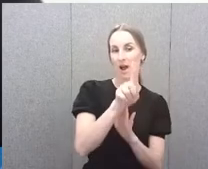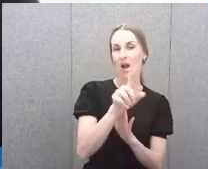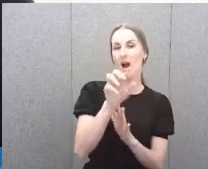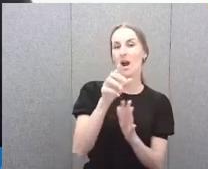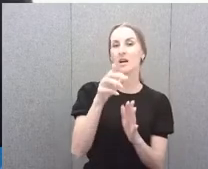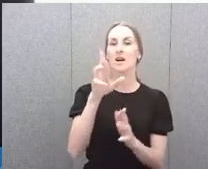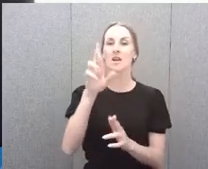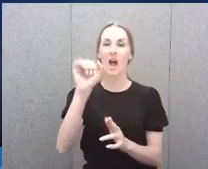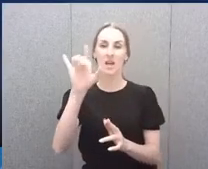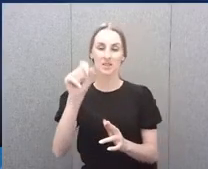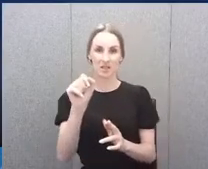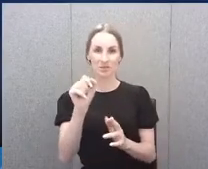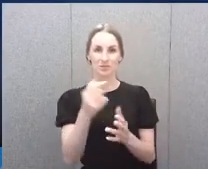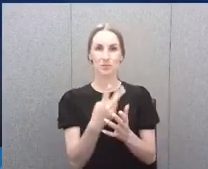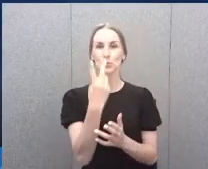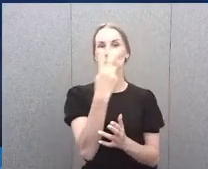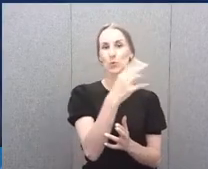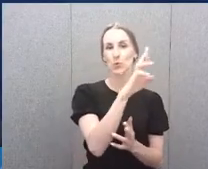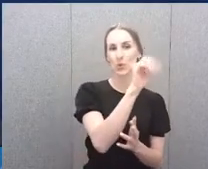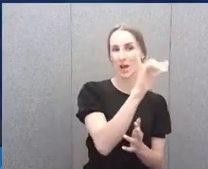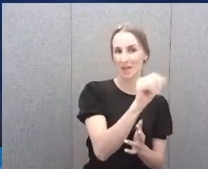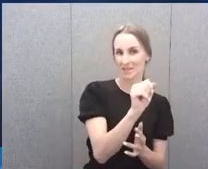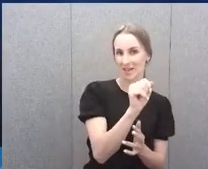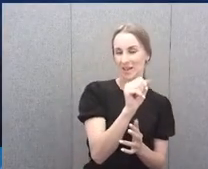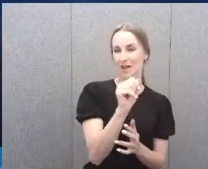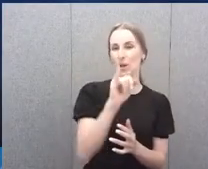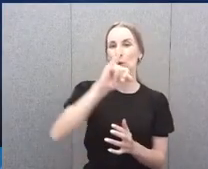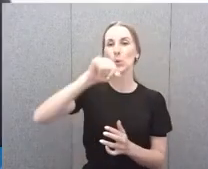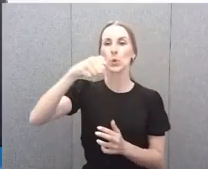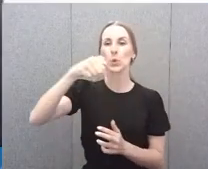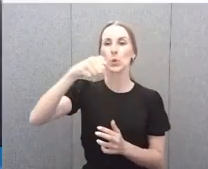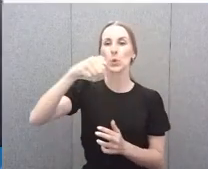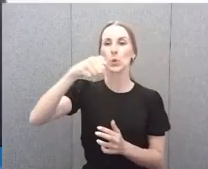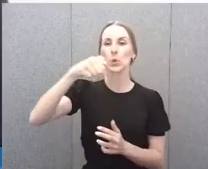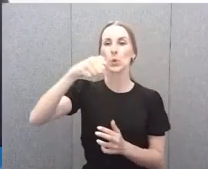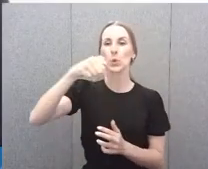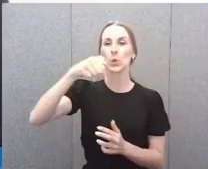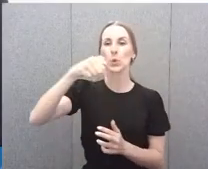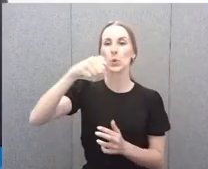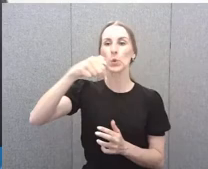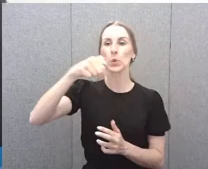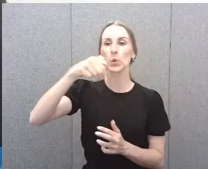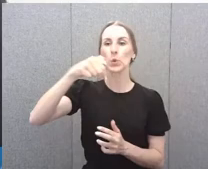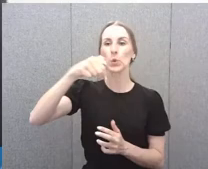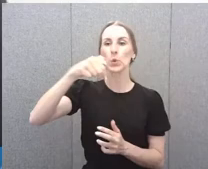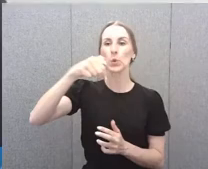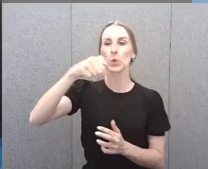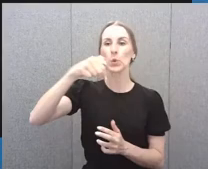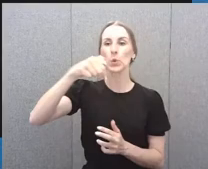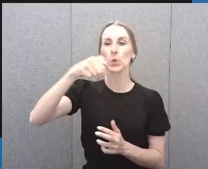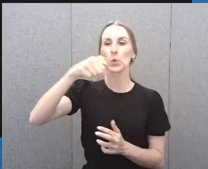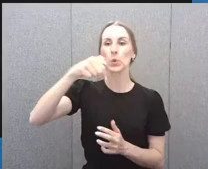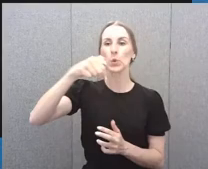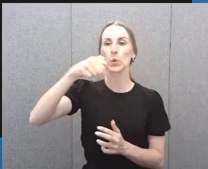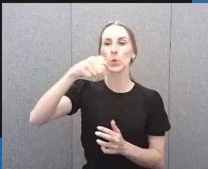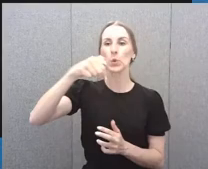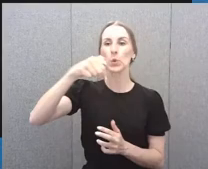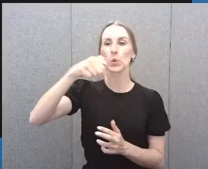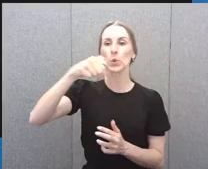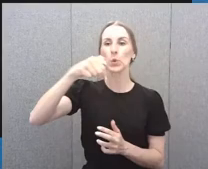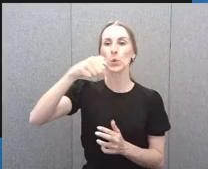Раса, тогда по очереди мы от вас и начнем. Юкнявичене первое, потому что у нас две расы. Хорошо.